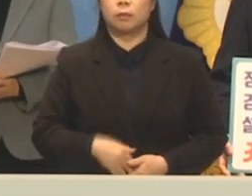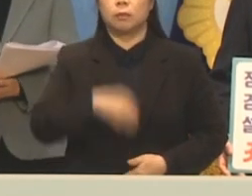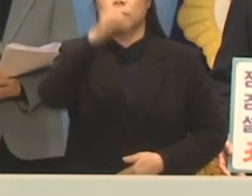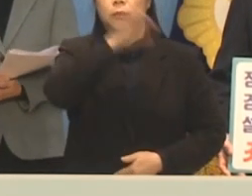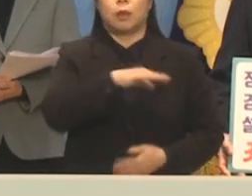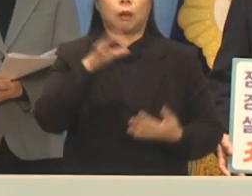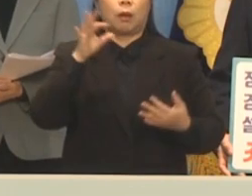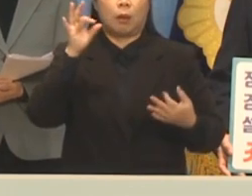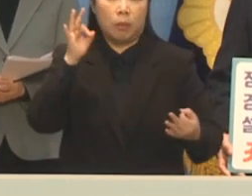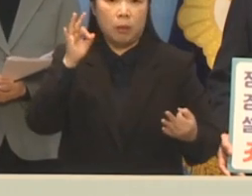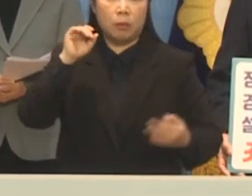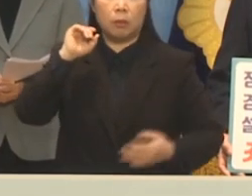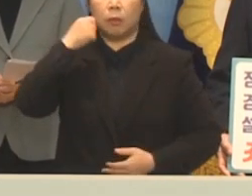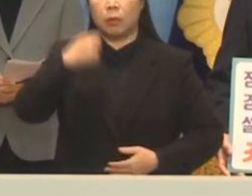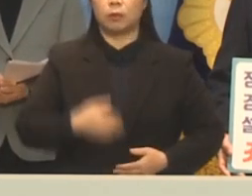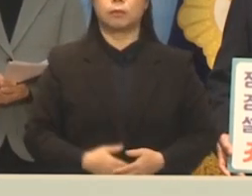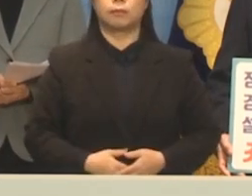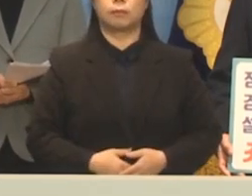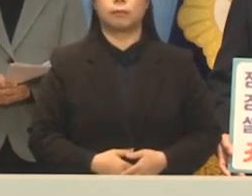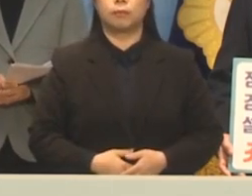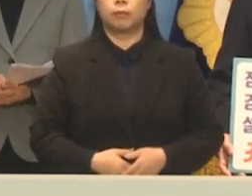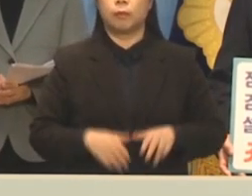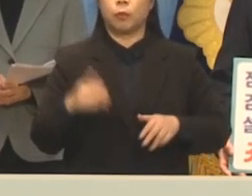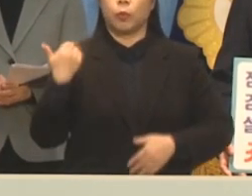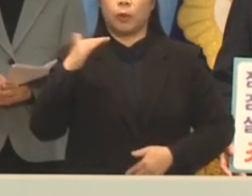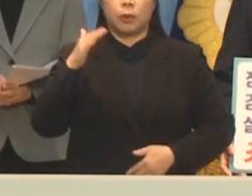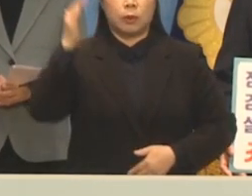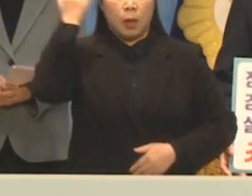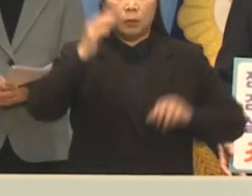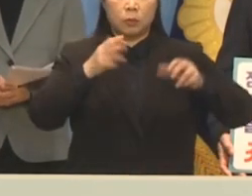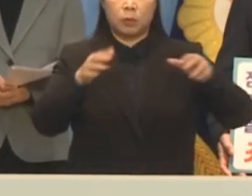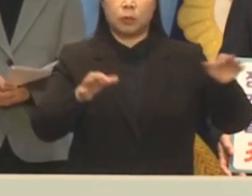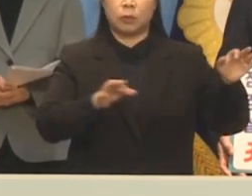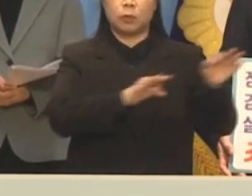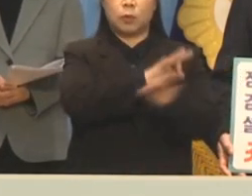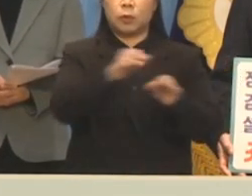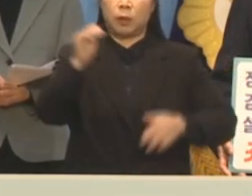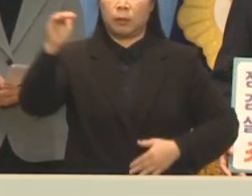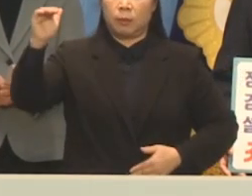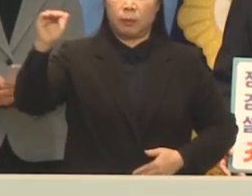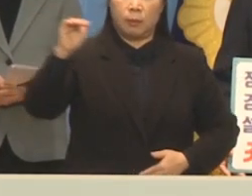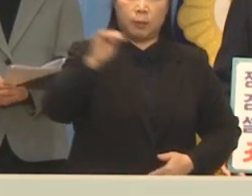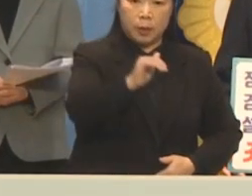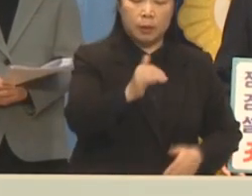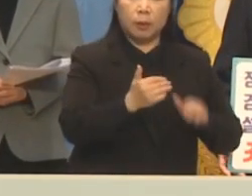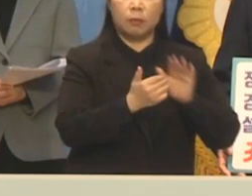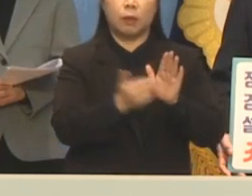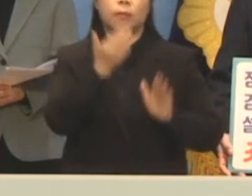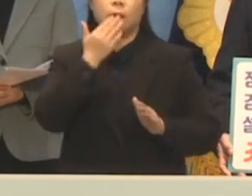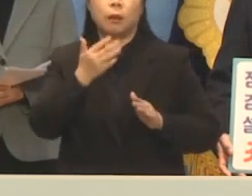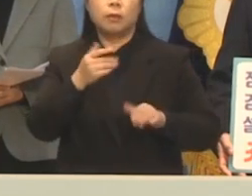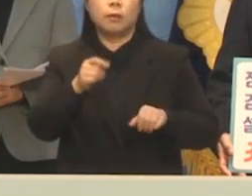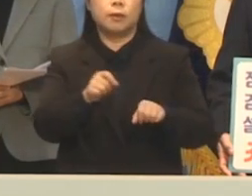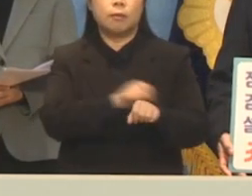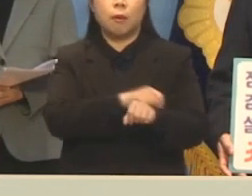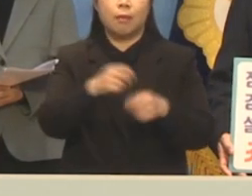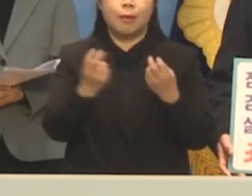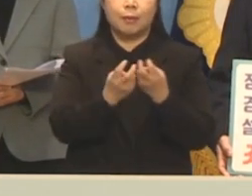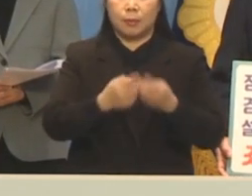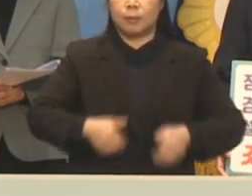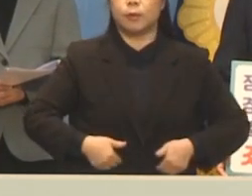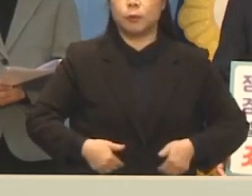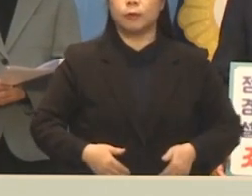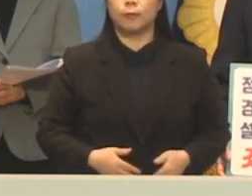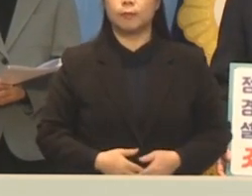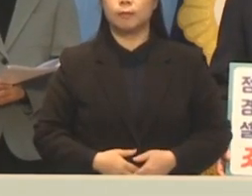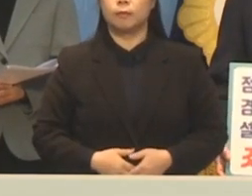수는 없습니다. 지금 대한민국 경기의 하강을 막을 수 있는 특단의 대책이 필요하다는